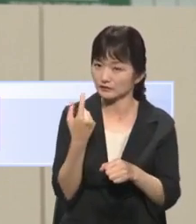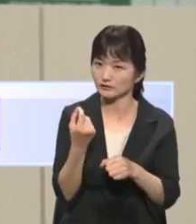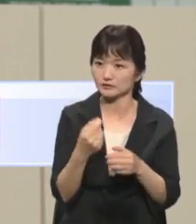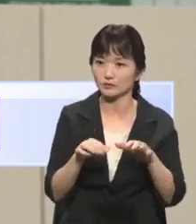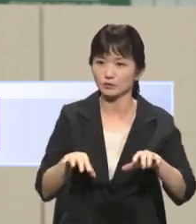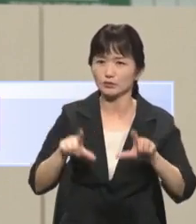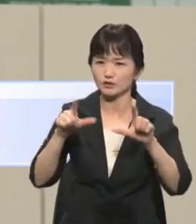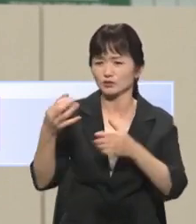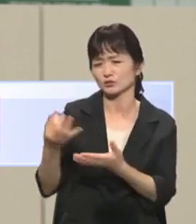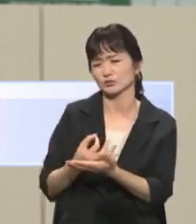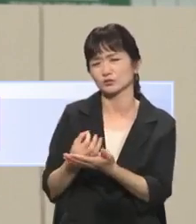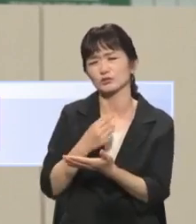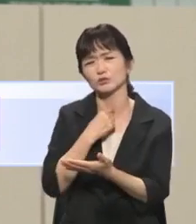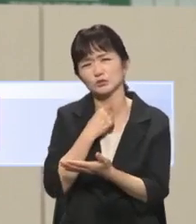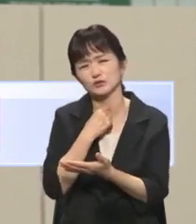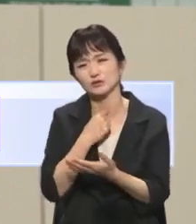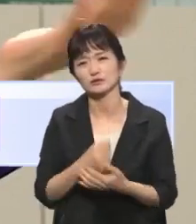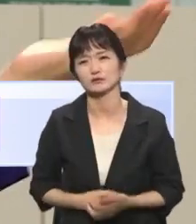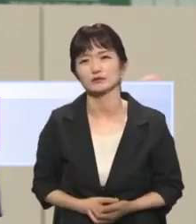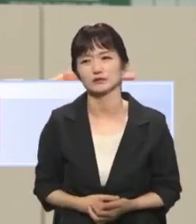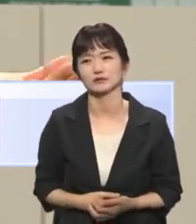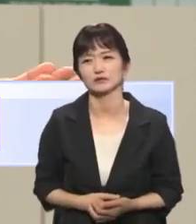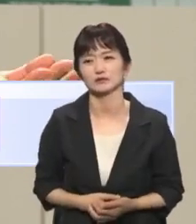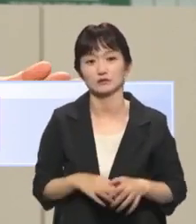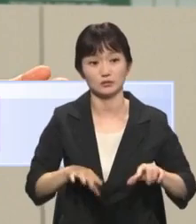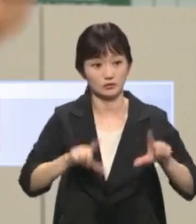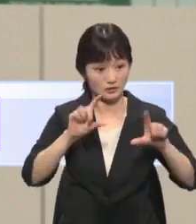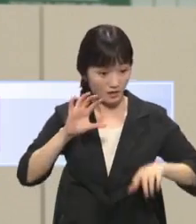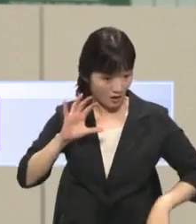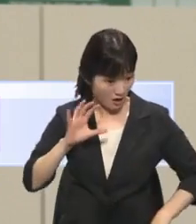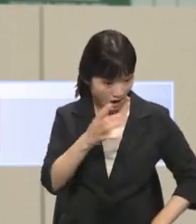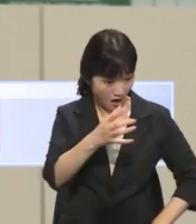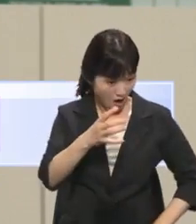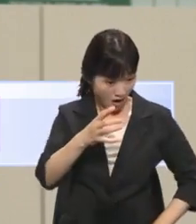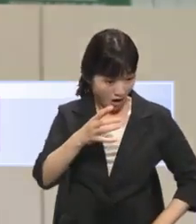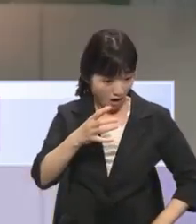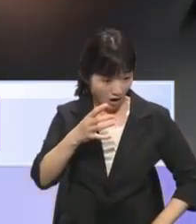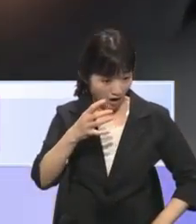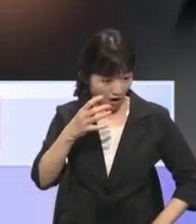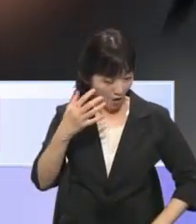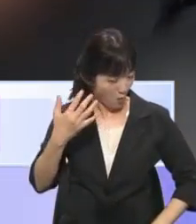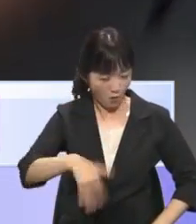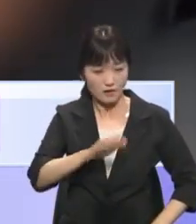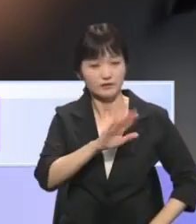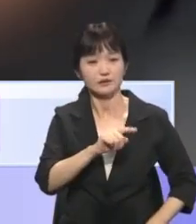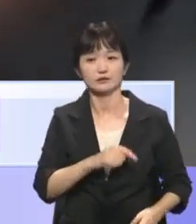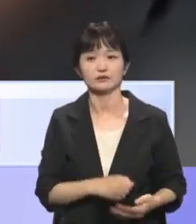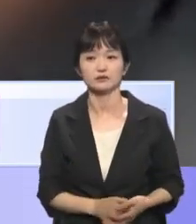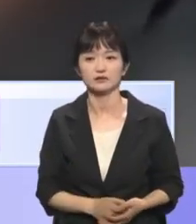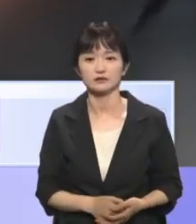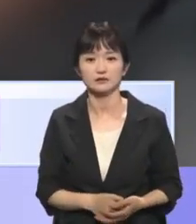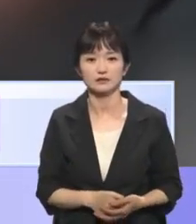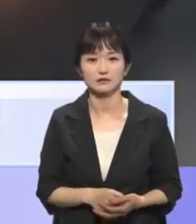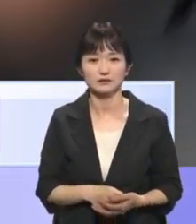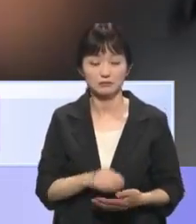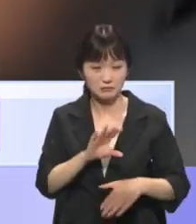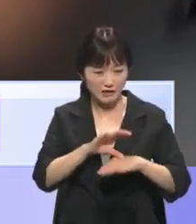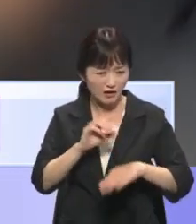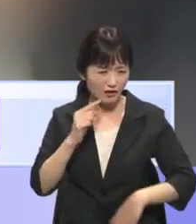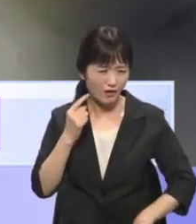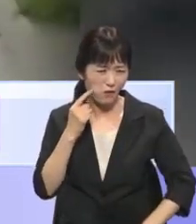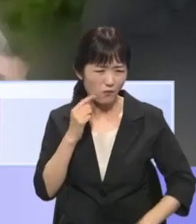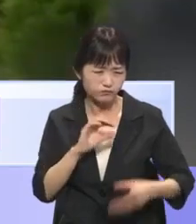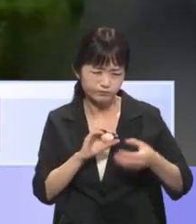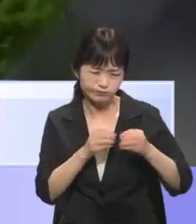받고 싶은데 올해는 그렇게 태풍이 세지가 않았기 때문에 못 봤잖아요. 그래도 허위 방송을 어떻게 보면 조작하게 만드는 게